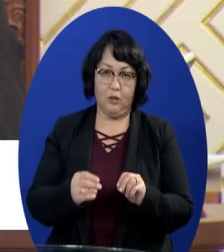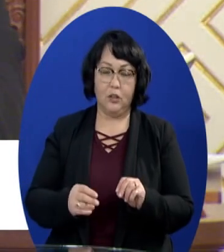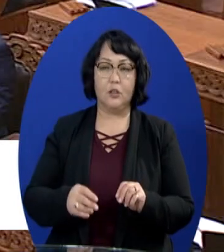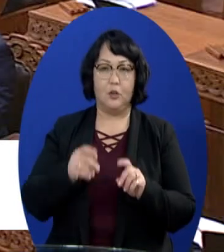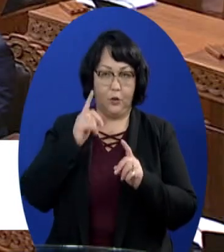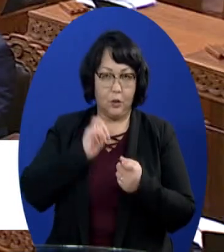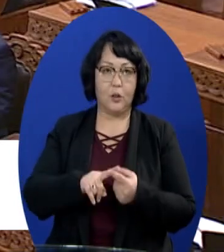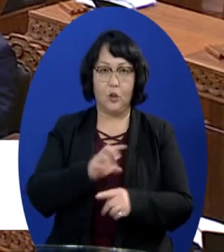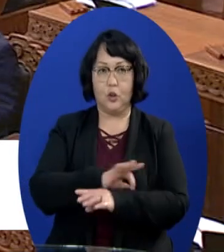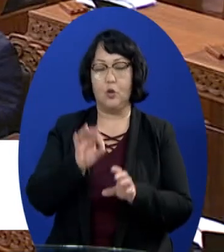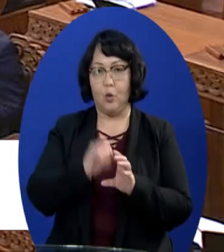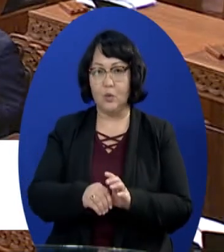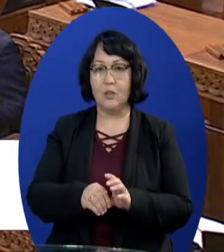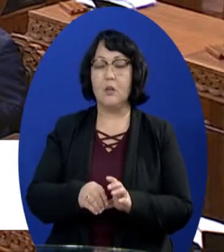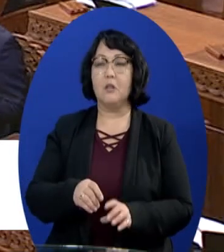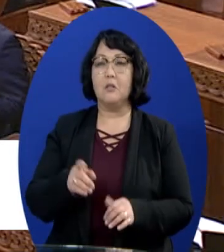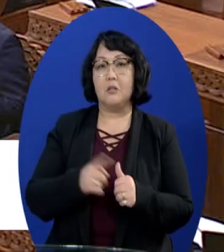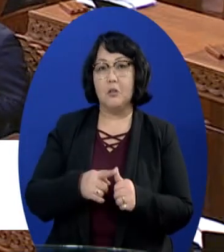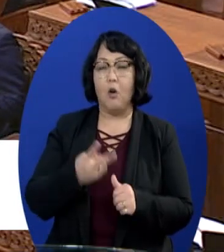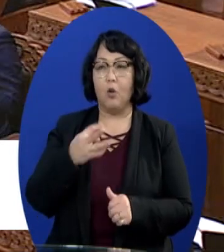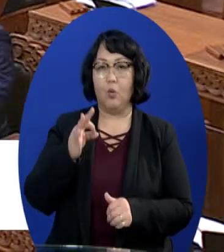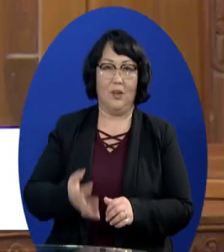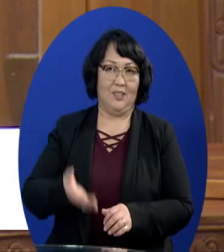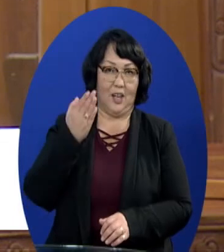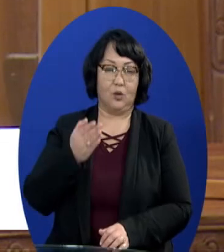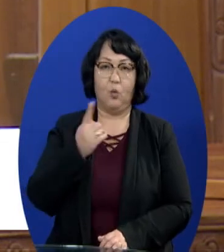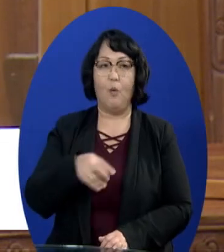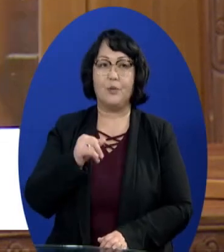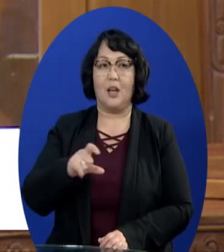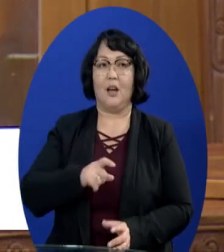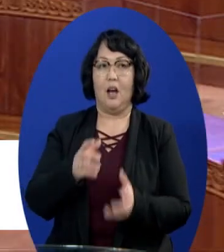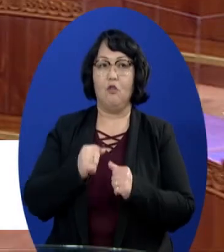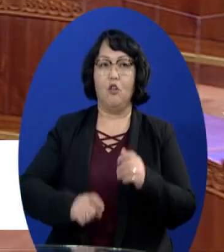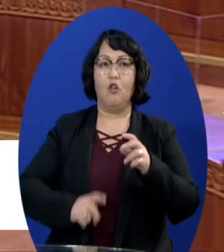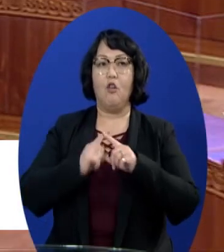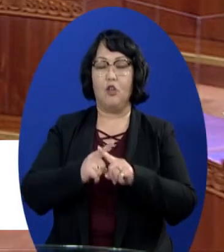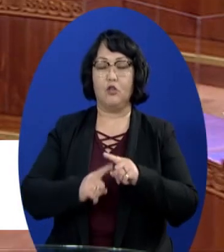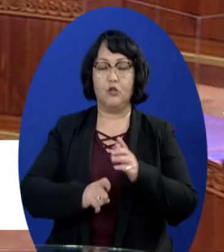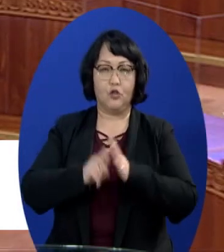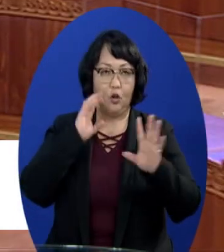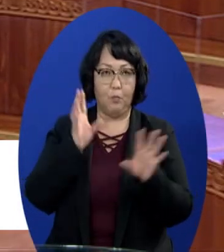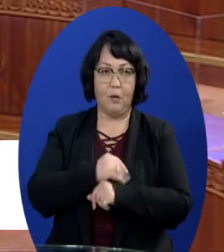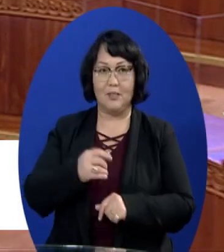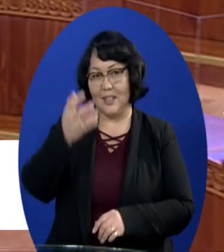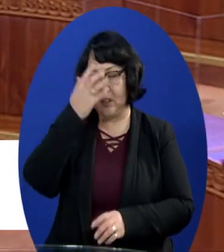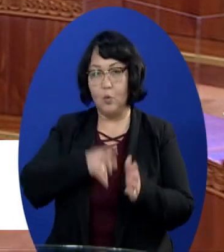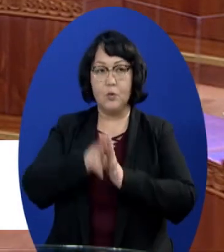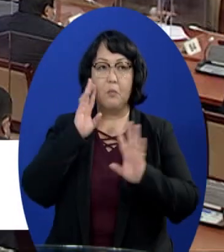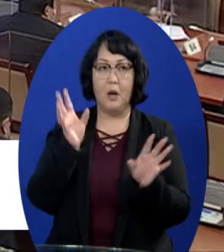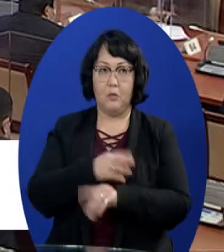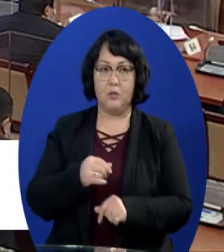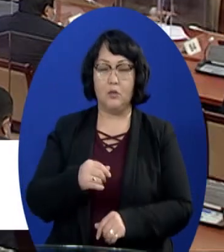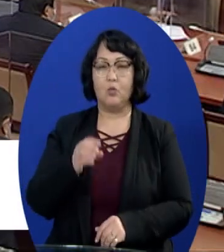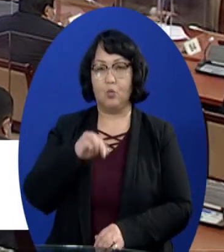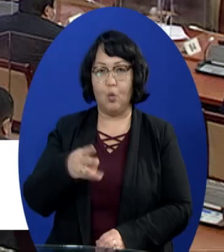тусгасан. Харин альва этгээд тухайн банкны хувьцааны 20-оос дээш хувийг эзэмшихийг хориглох зохицуулалт засгийн газраас үүсгэн байгуулсан банк мөн